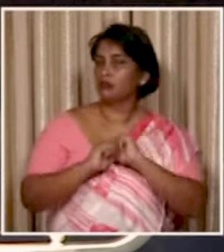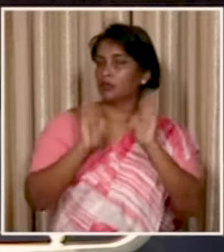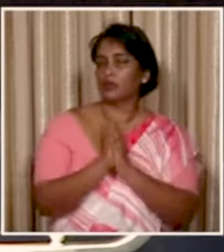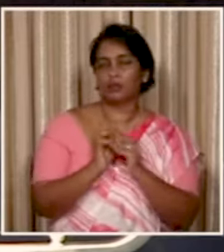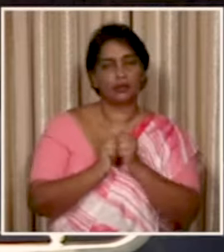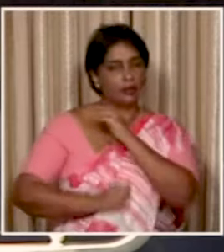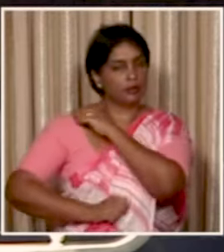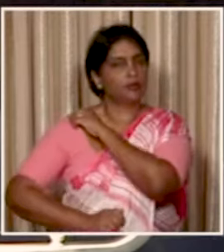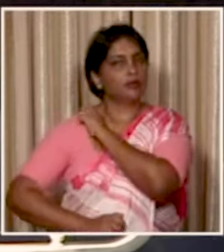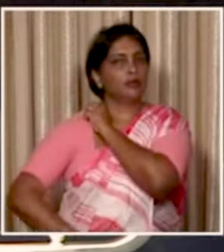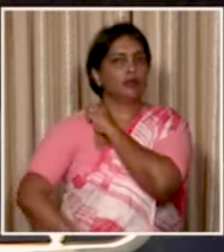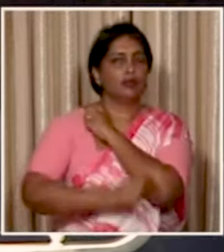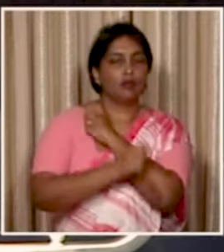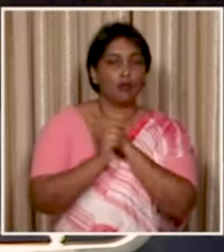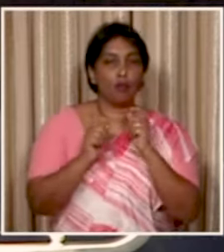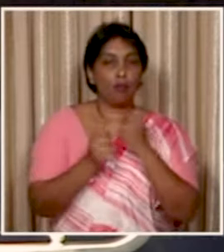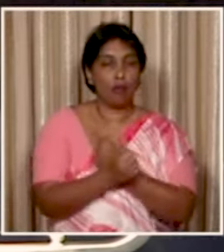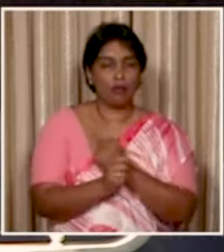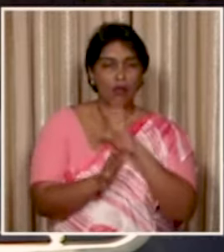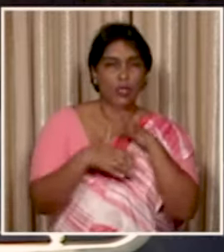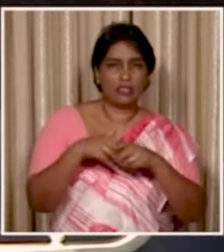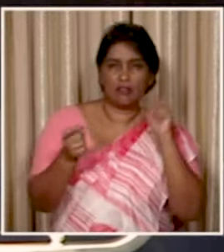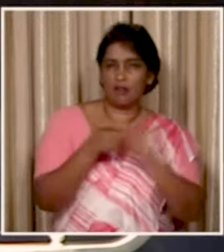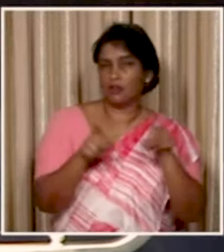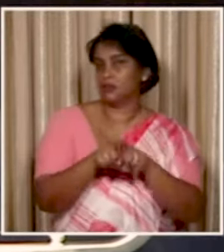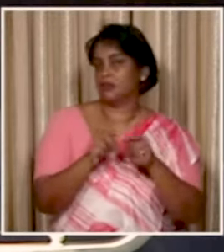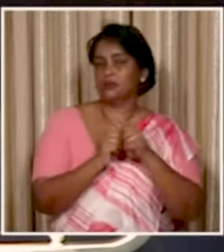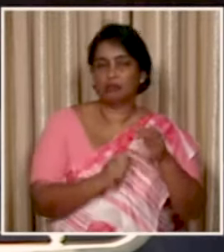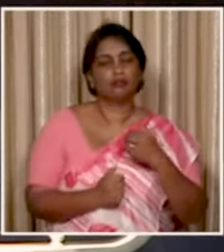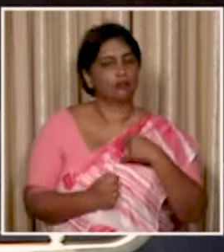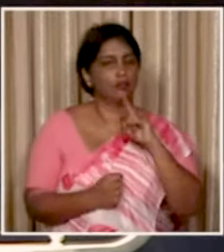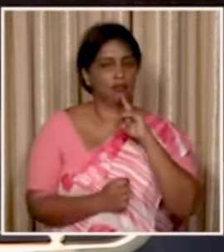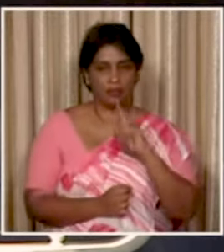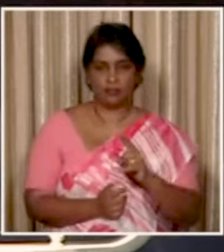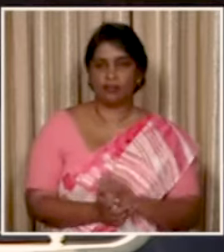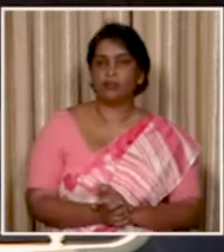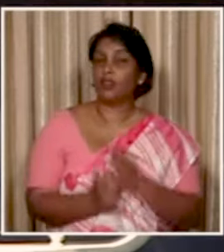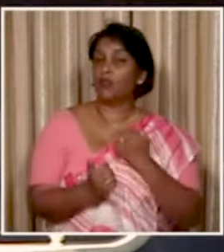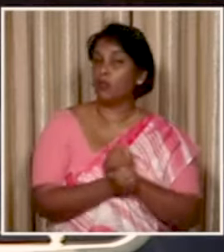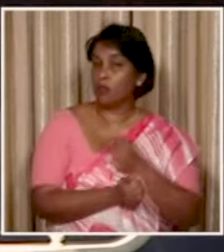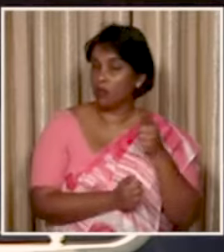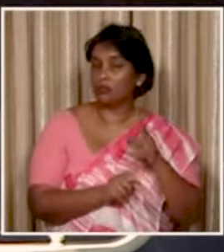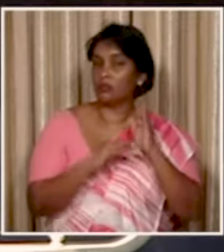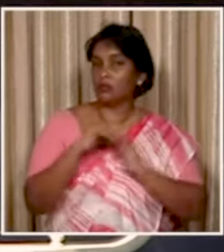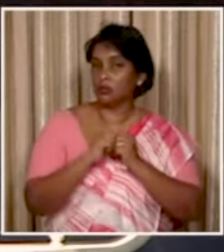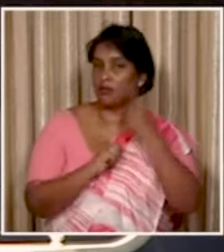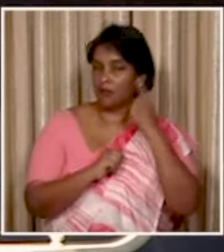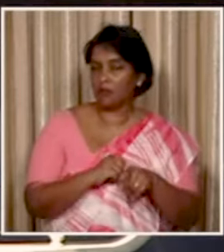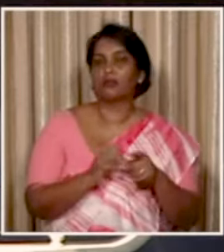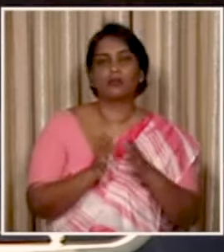இனவாதமாகவே செயல்பட்டார்கள், மதவாதத்துடன் செயல்பட்டார்கள். போலீசாரது மேற்படி செயற்பாடுகளால் மிக மோசமான மன